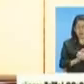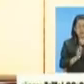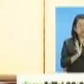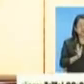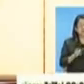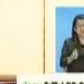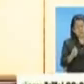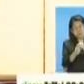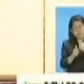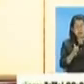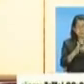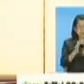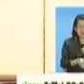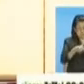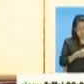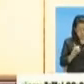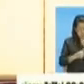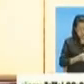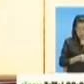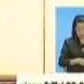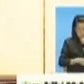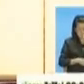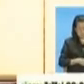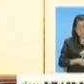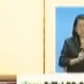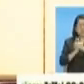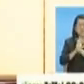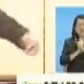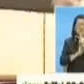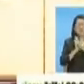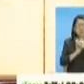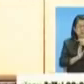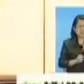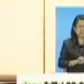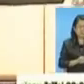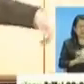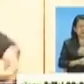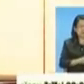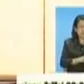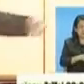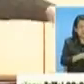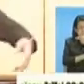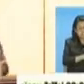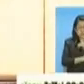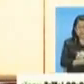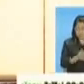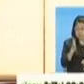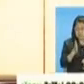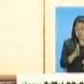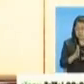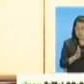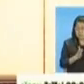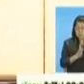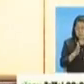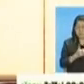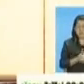ำก็ต้องดำเนินคดีท่านเป็นนักกฎหมายเนี่ยภาพที่ออกเมื่อกี้เนี่ยมันผิดอะไรฮะเ